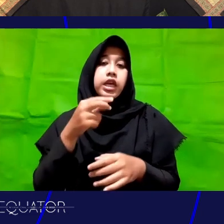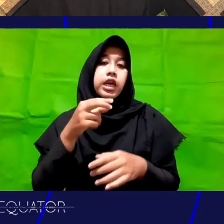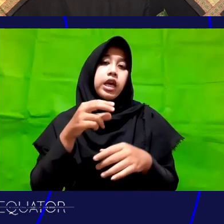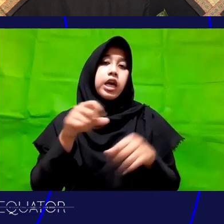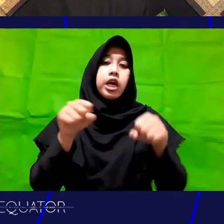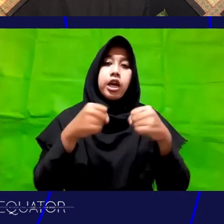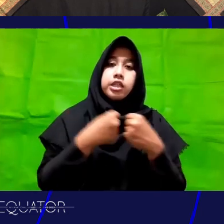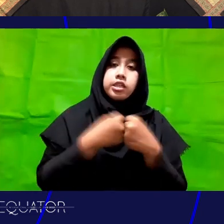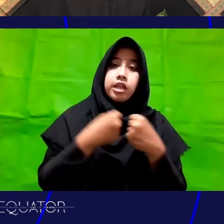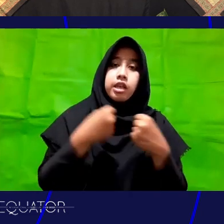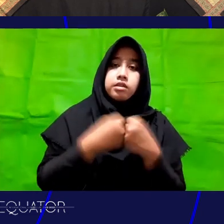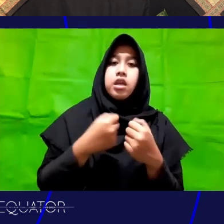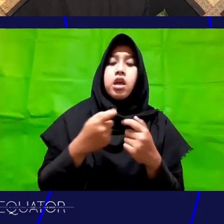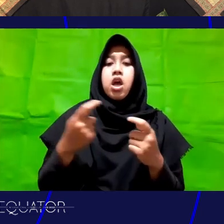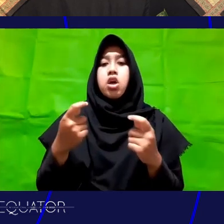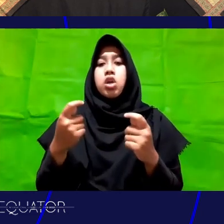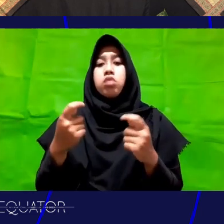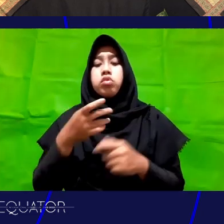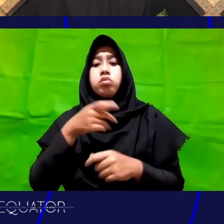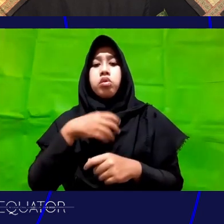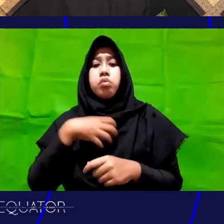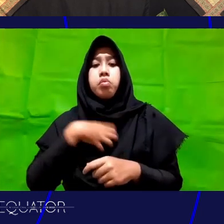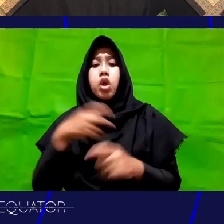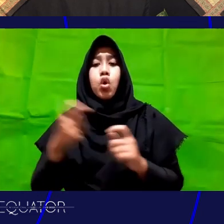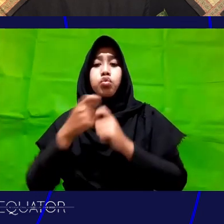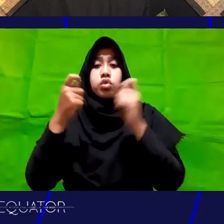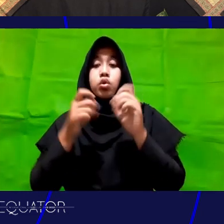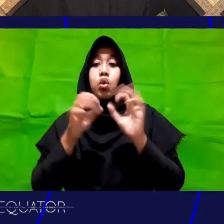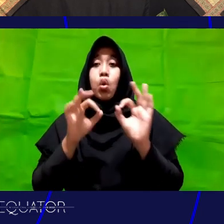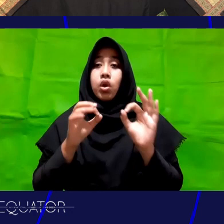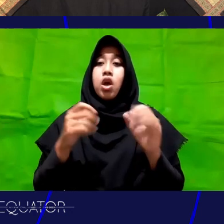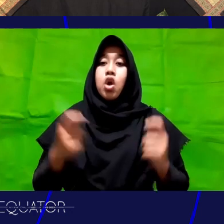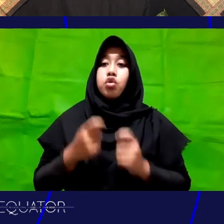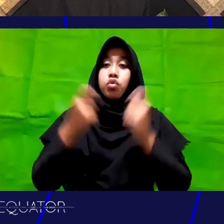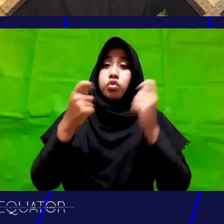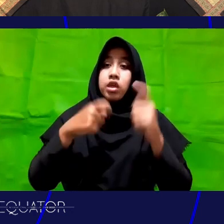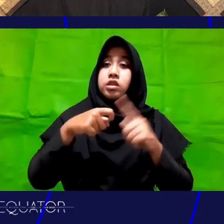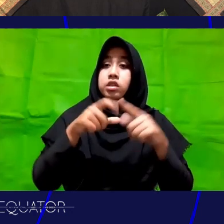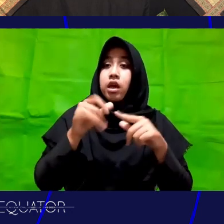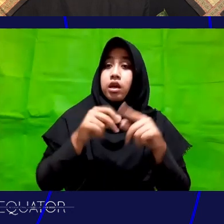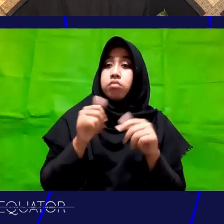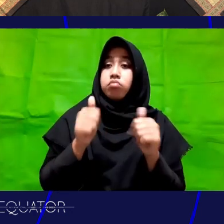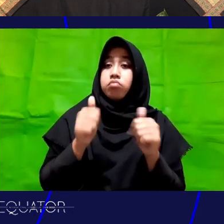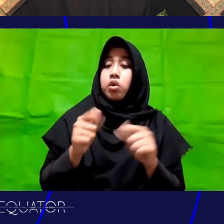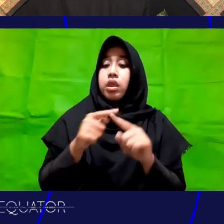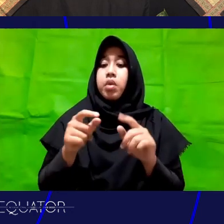dianggap sukses. Oke, sukses secara karir, tapi sukses apa gitu, uang kita bangkrut gitu kan,